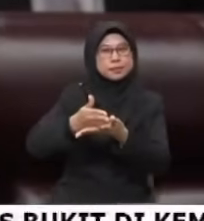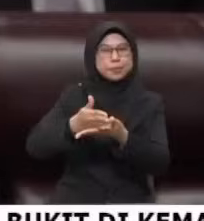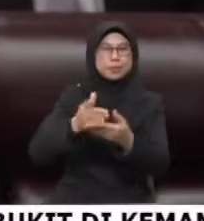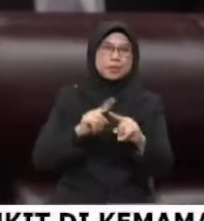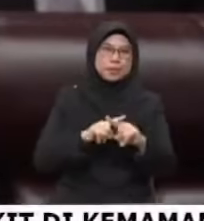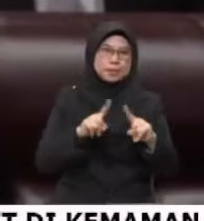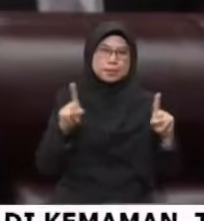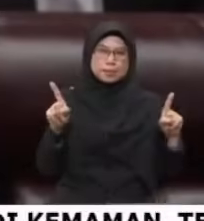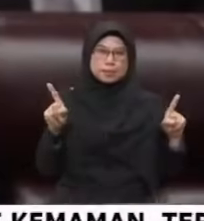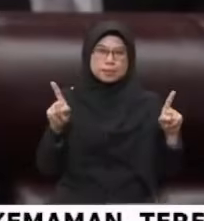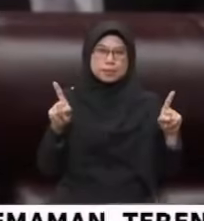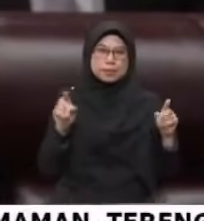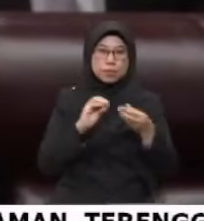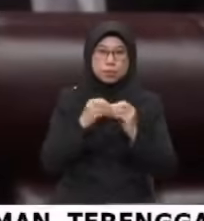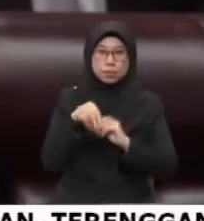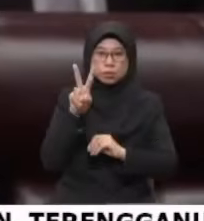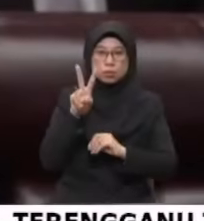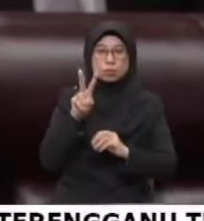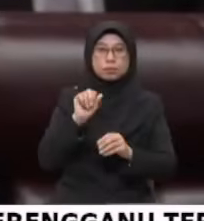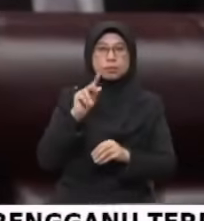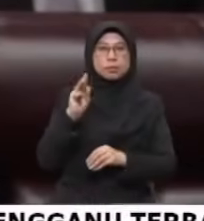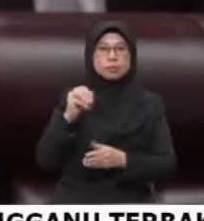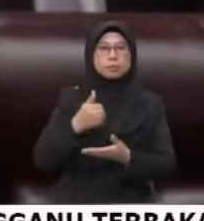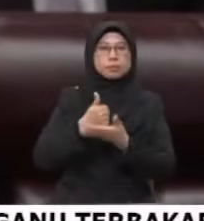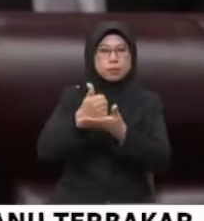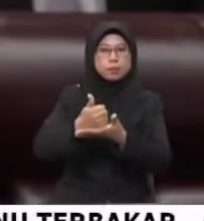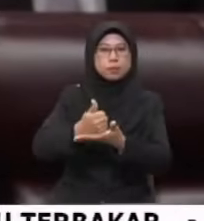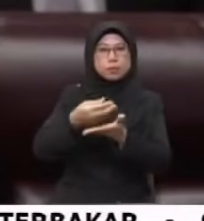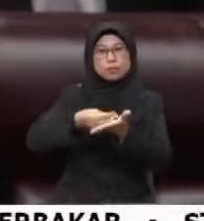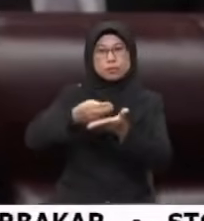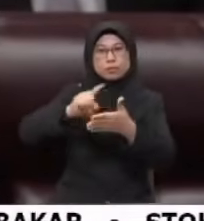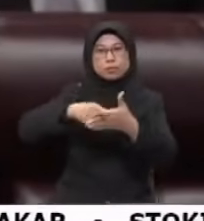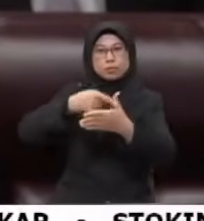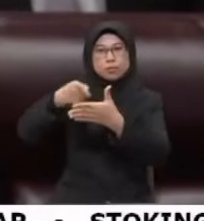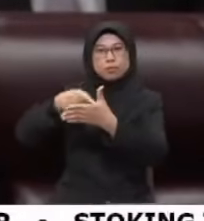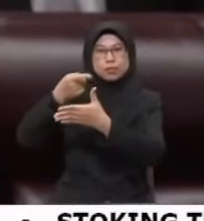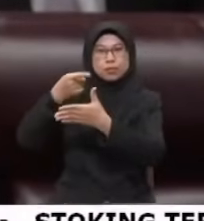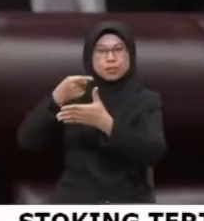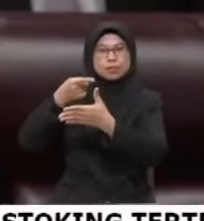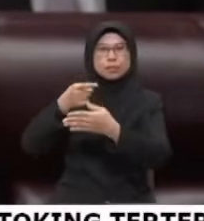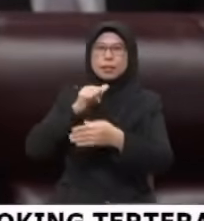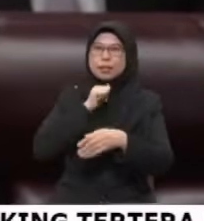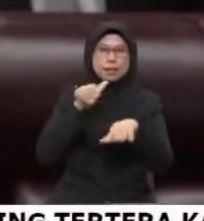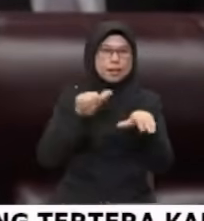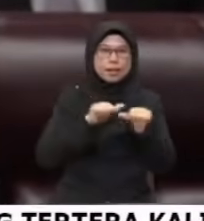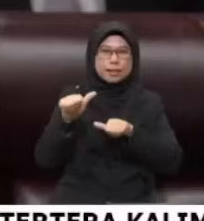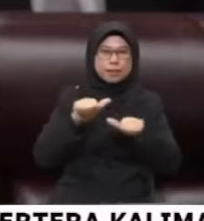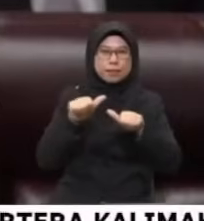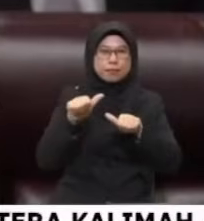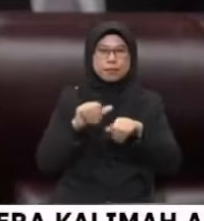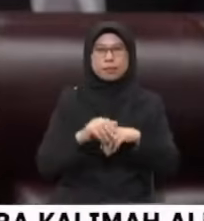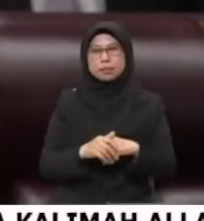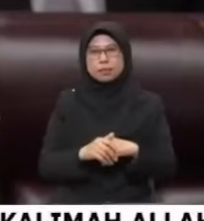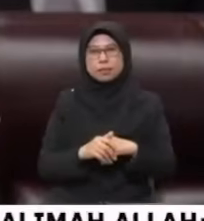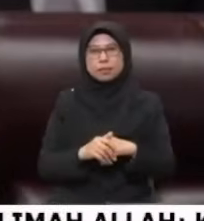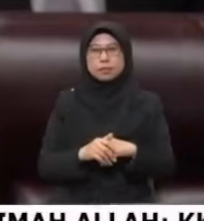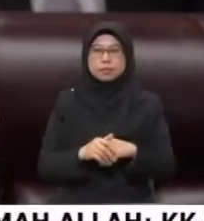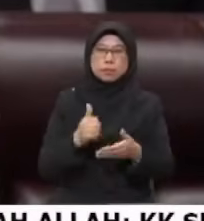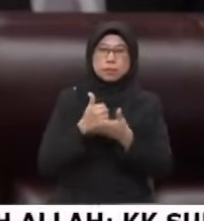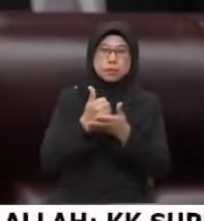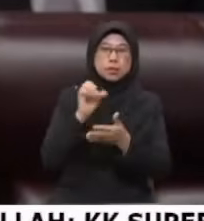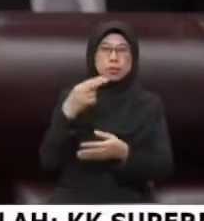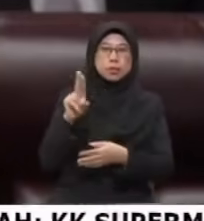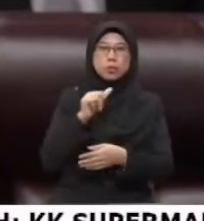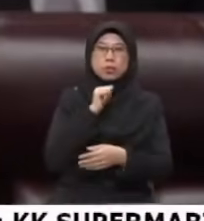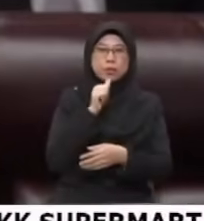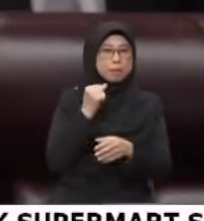tapi yang keduanya bagi skim bantuan kewangan bulanan bagi mereka yang tidak produktif seperti bantuan Oku